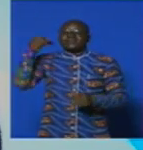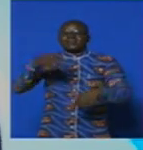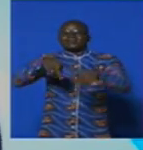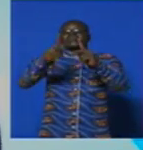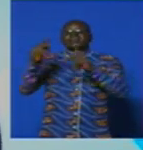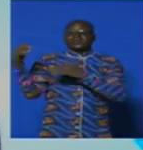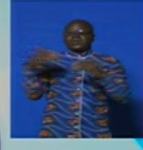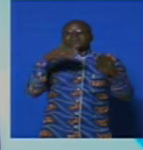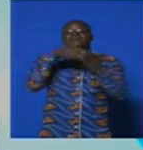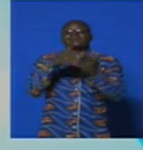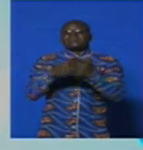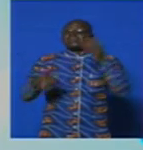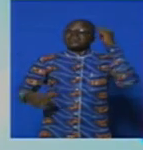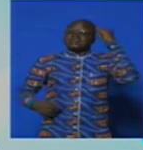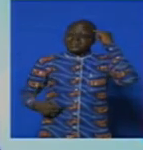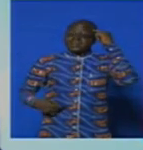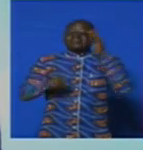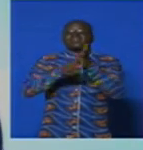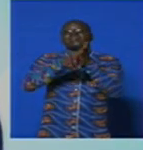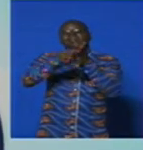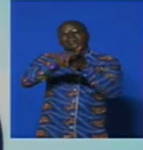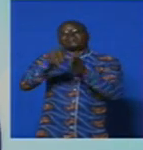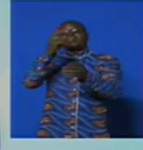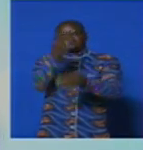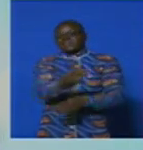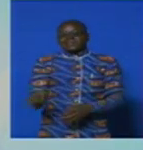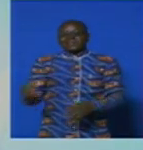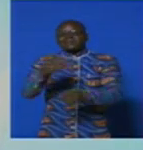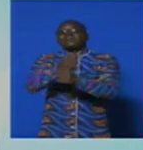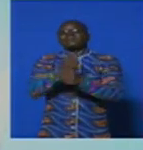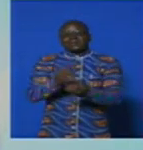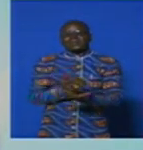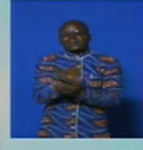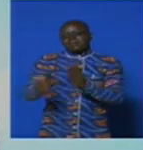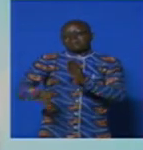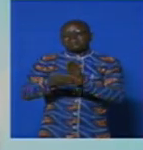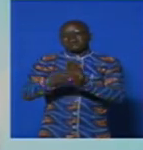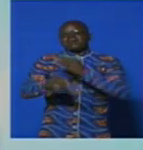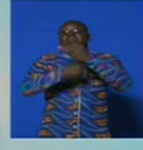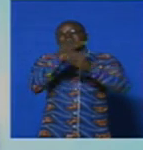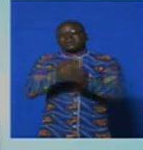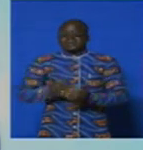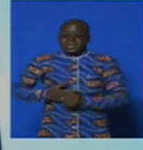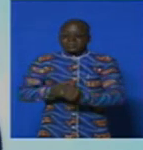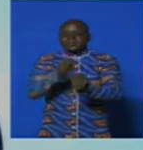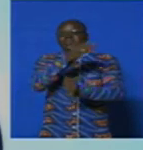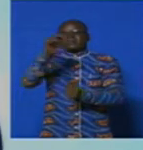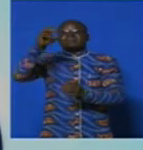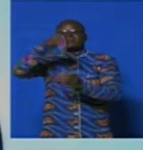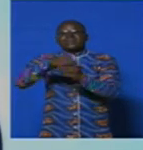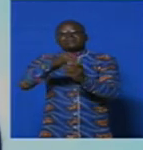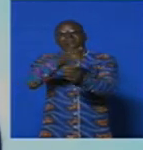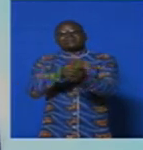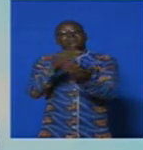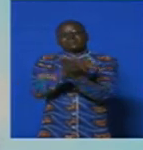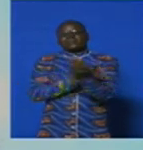contre les maladies virales. Ce matériel a été acquis grâce à l'appui de la Banque mondiale qui accompagne le Burkina dans l'amélioration de la qualité des soins